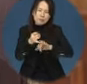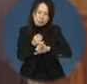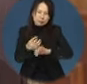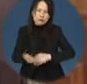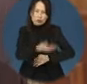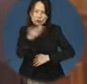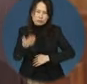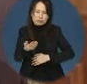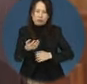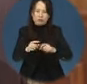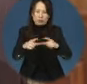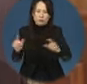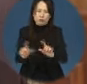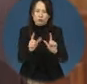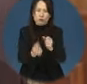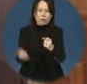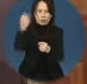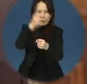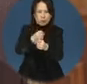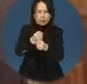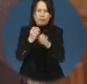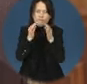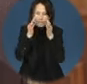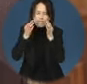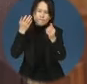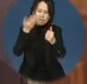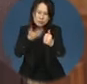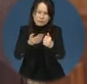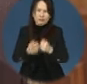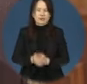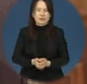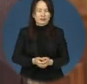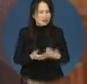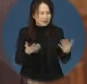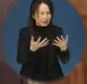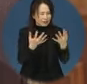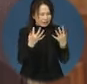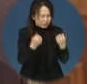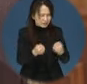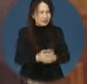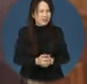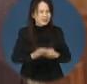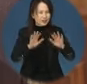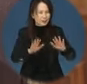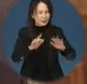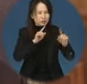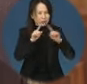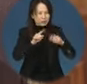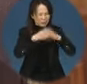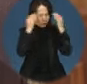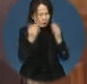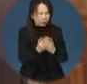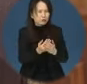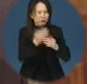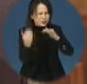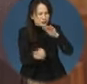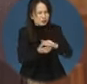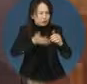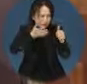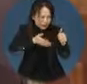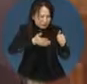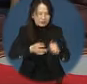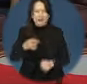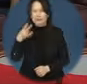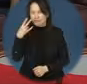국민들에게 일상을 회복시켜 드리도록 하겠습니다 하시니 참 많네 후루룩 오늘 말씀하신거 빠짐없이 해 주시기 바랍니다 예